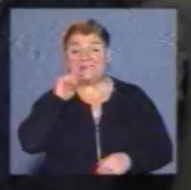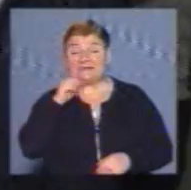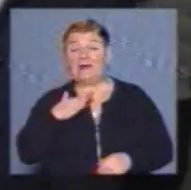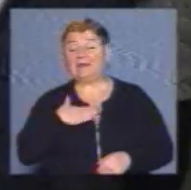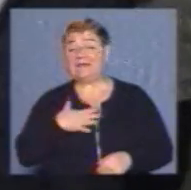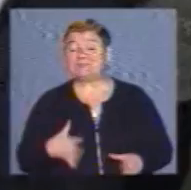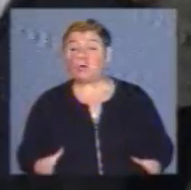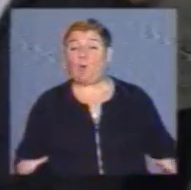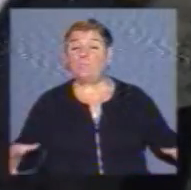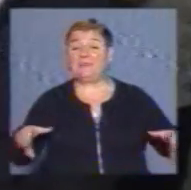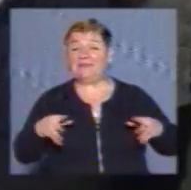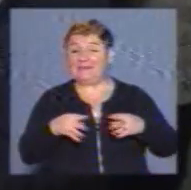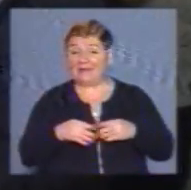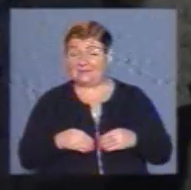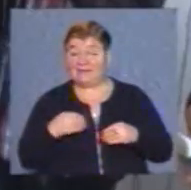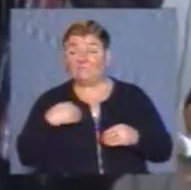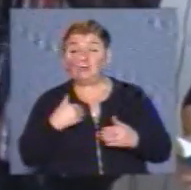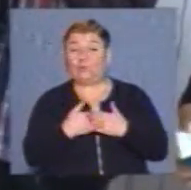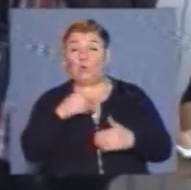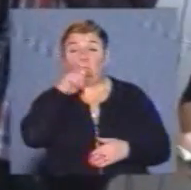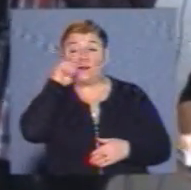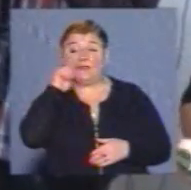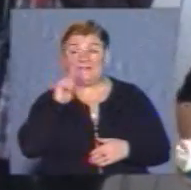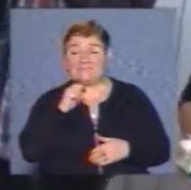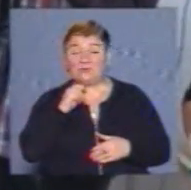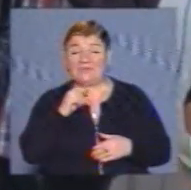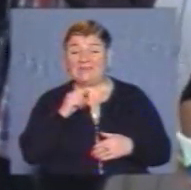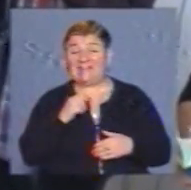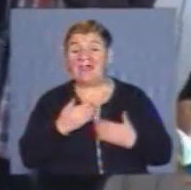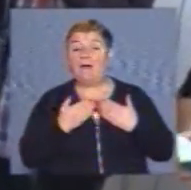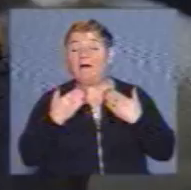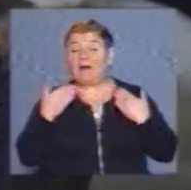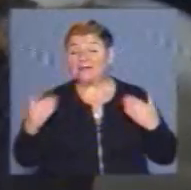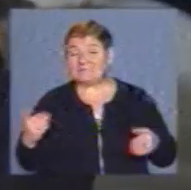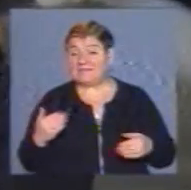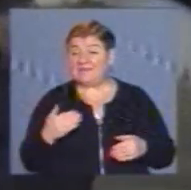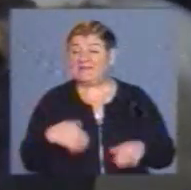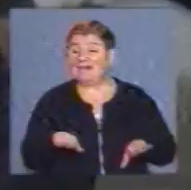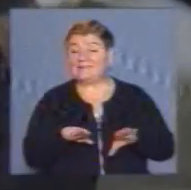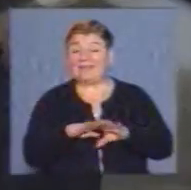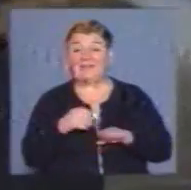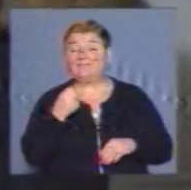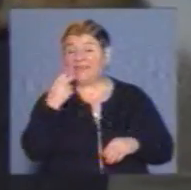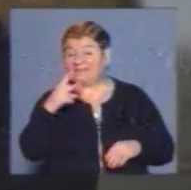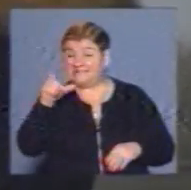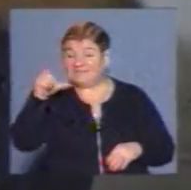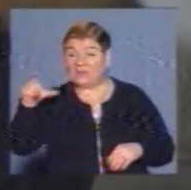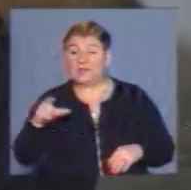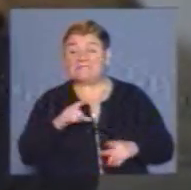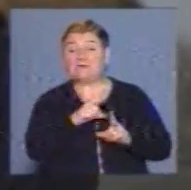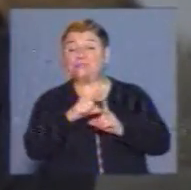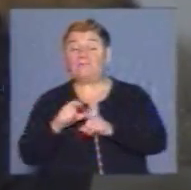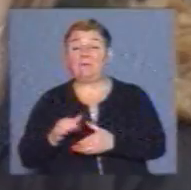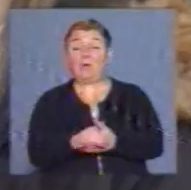об'єднює. До всеукраїнської акції «Ланцюг милосердя» долучилися 12 обласних центрів України, розповіла організаторка